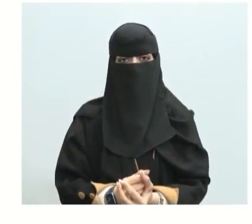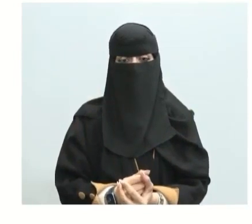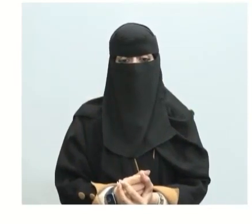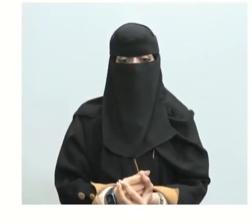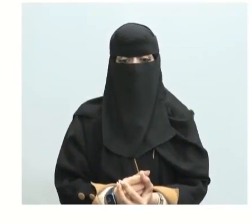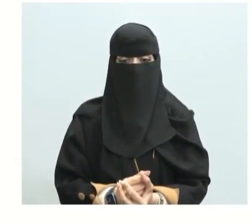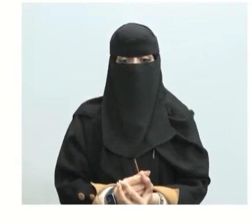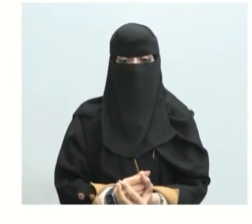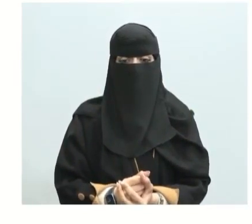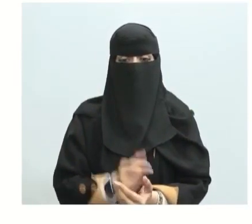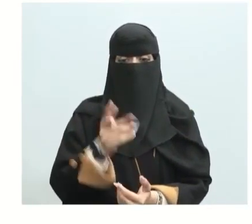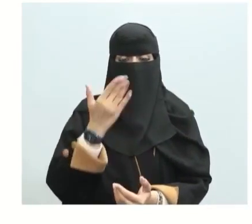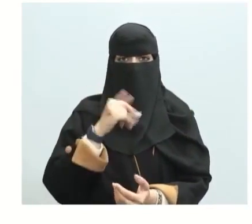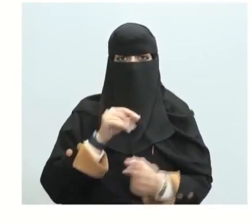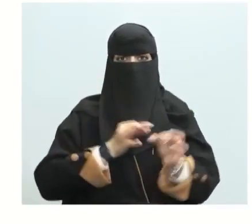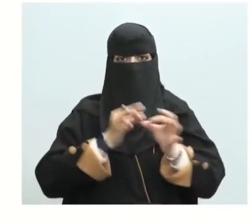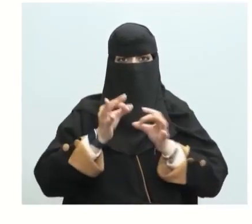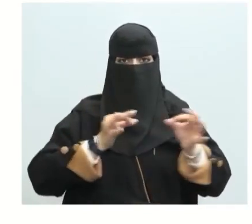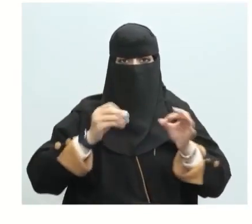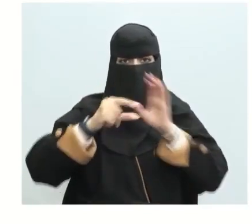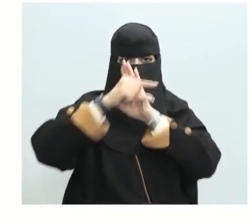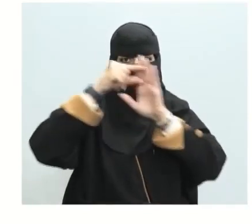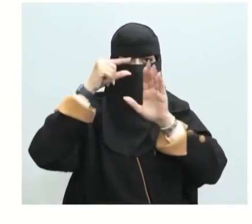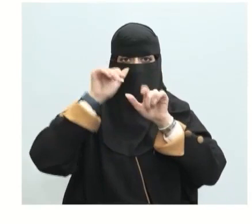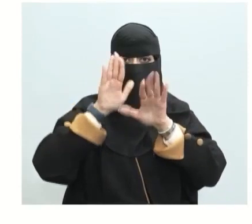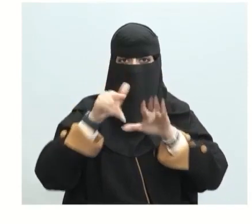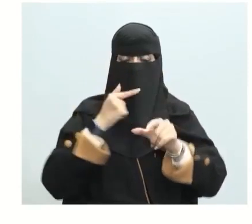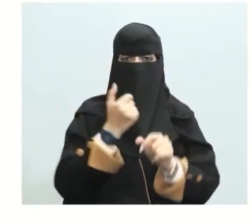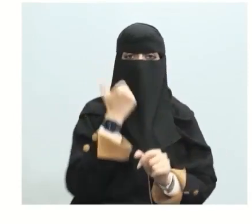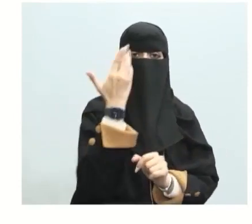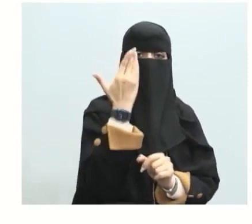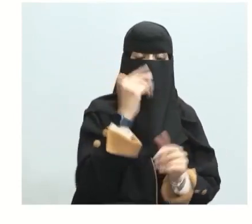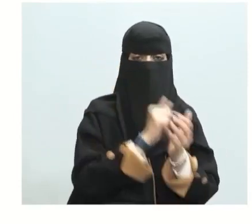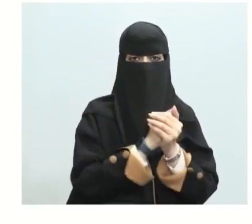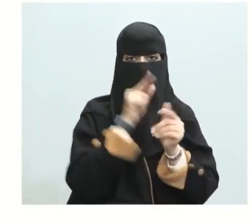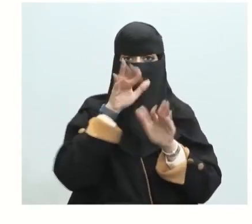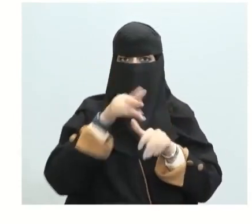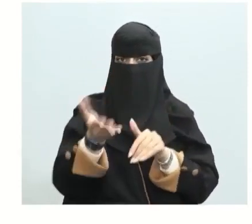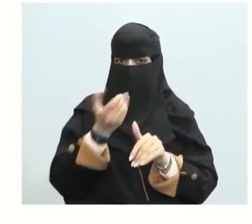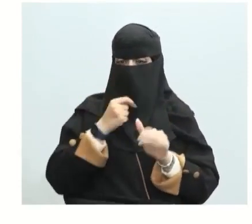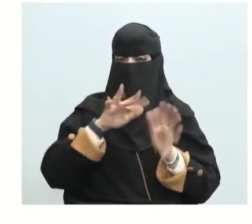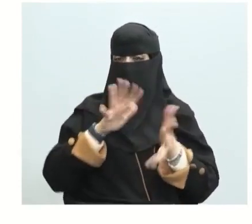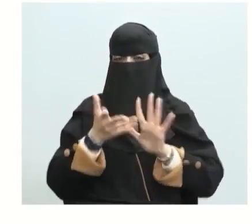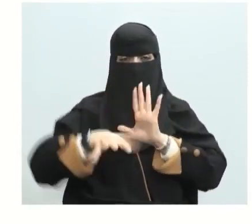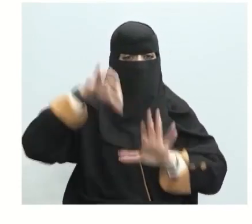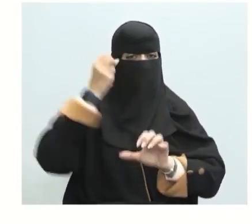احسنتم طيب هنا خامسا خطط لموضوع القائي تطرح فيه احدى الافكار الاتيه لاحظ الفكره